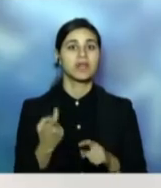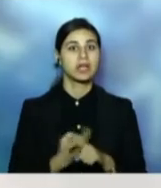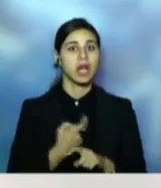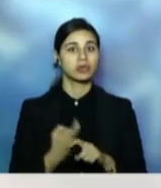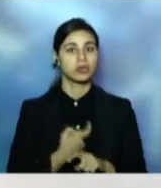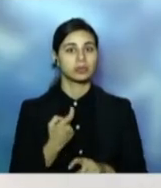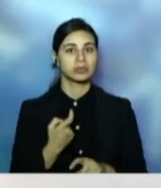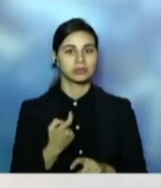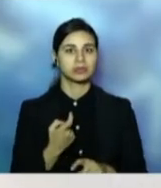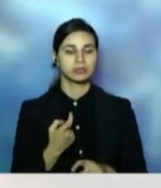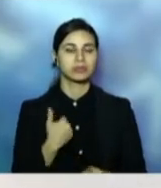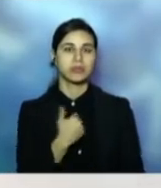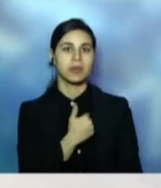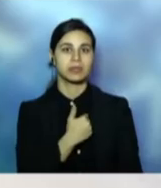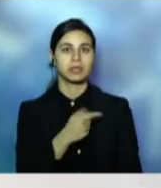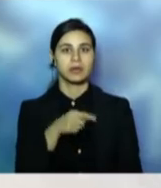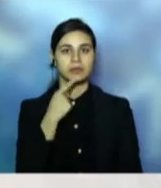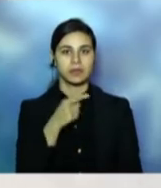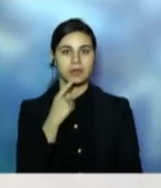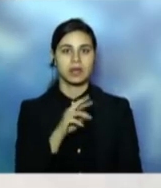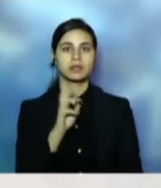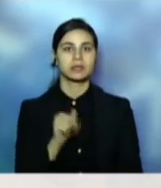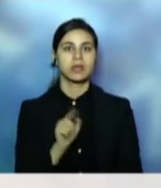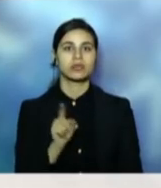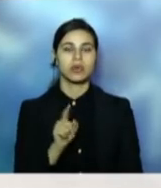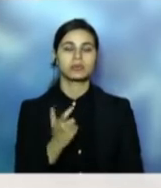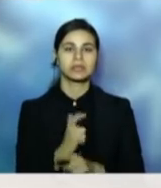აქ ვისარგებლო შემთხვევით და ვთქვა, რომ